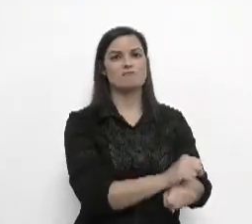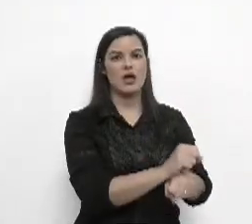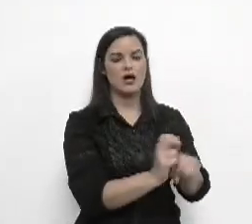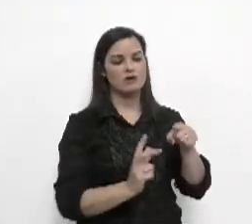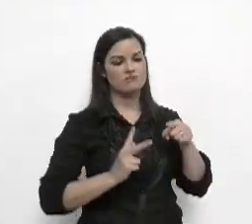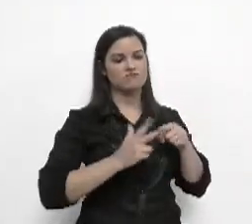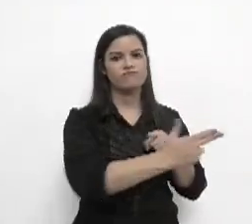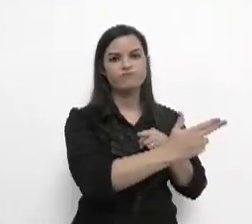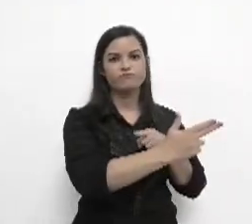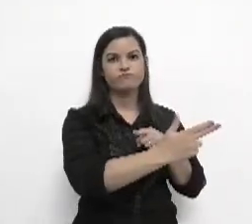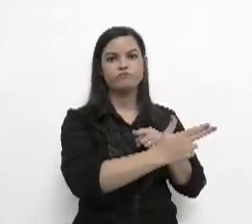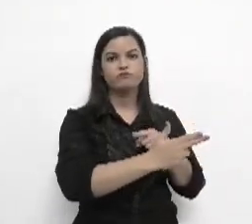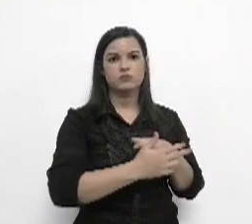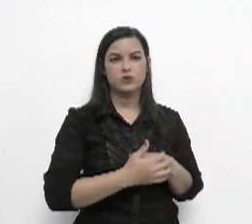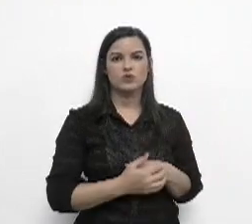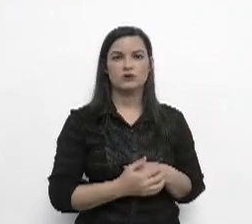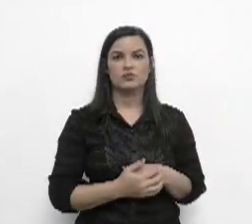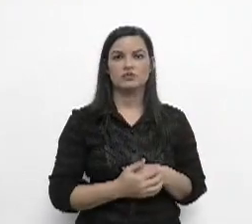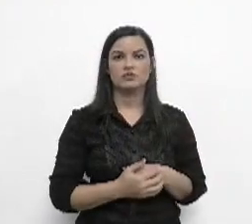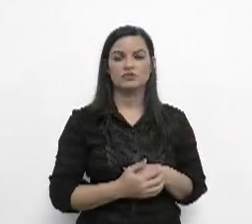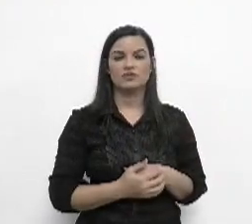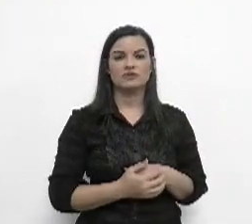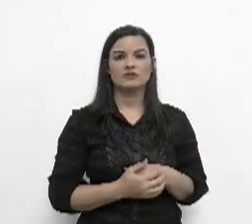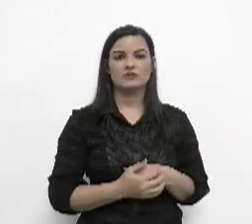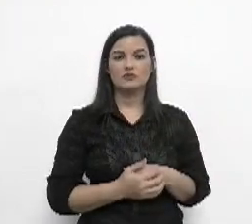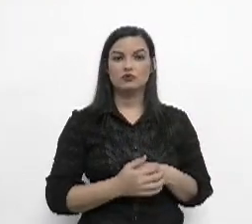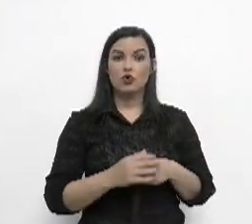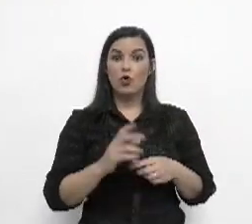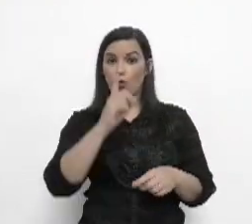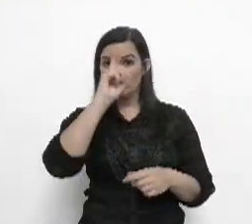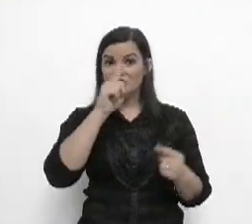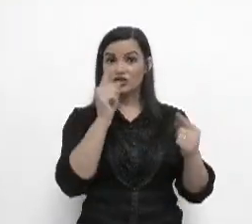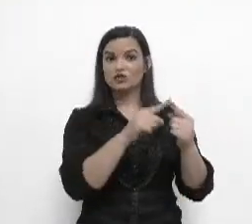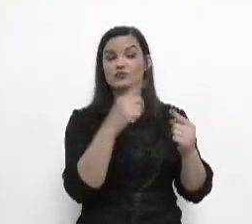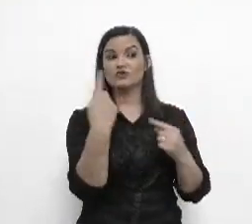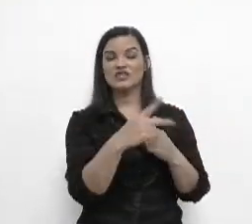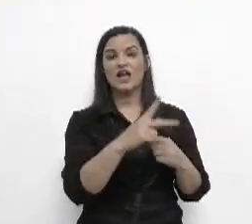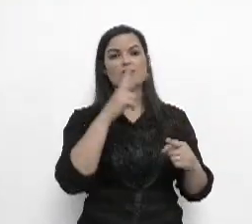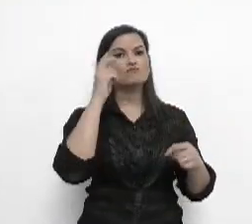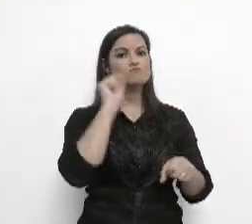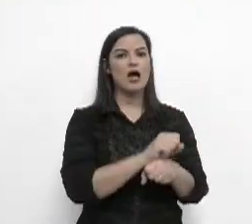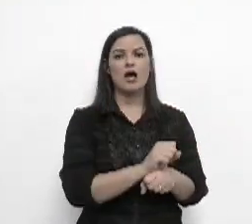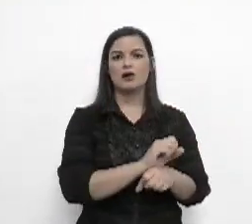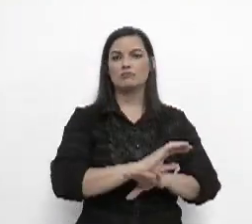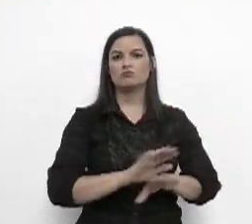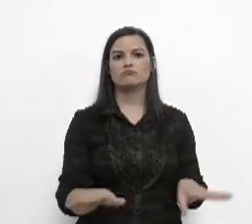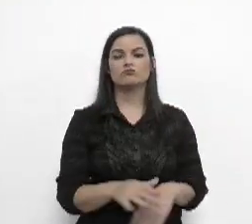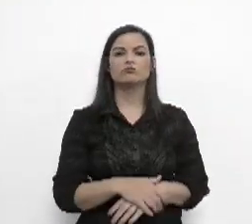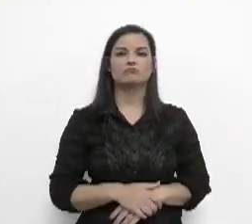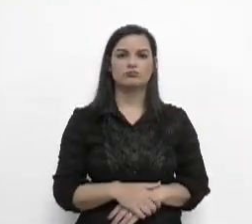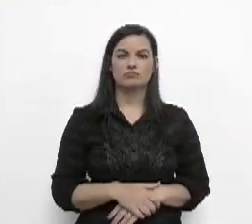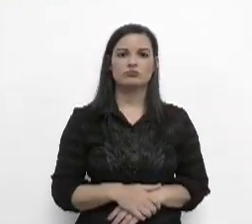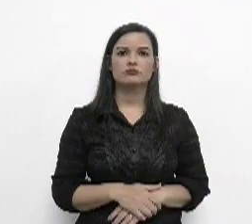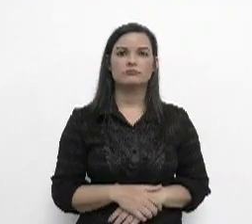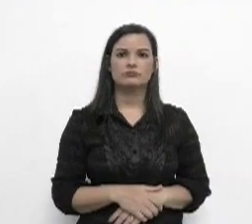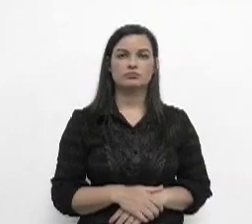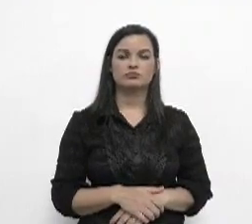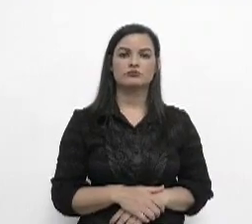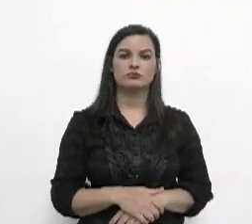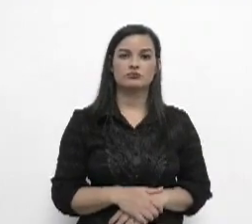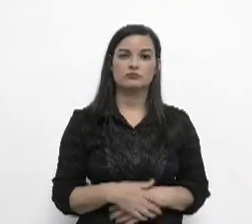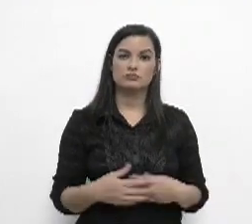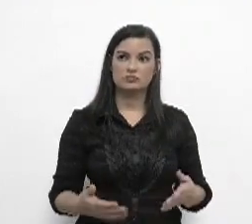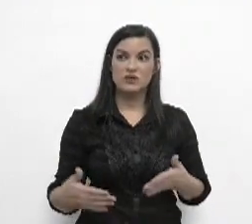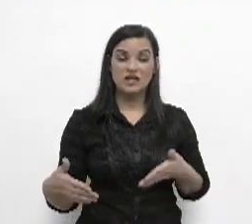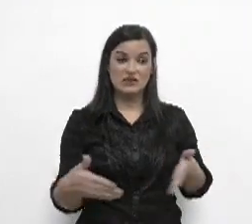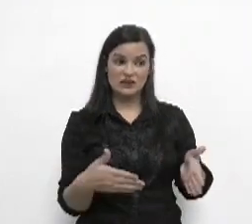estava fazendo como um propósito de vida teve que parar e ser cessado. 지금 사울이 걸어가고 있는 이 걸음은 욕망의 걸음, 욕심의 걸음입니다. Esse